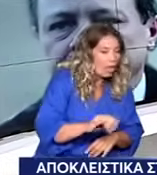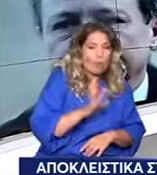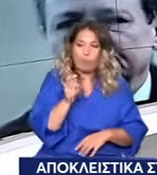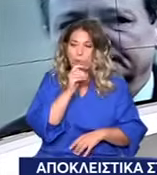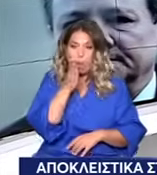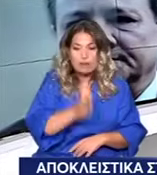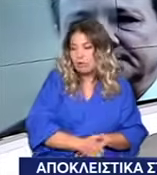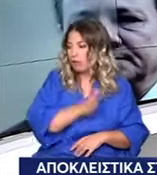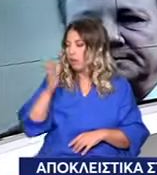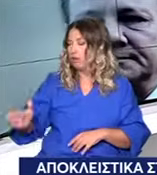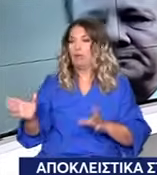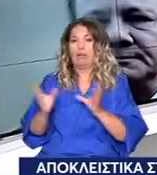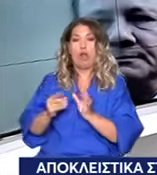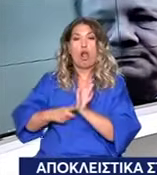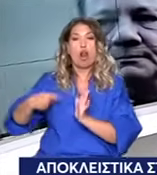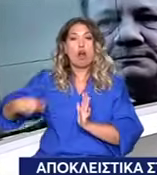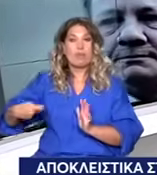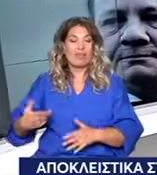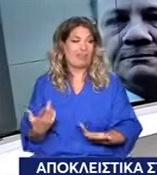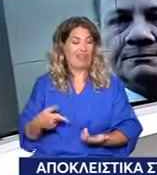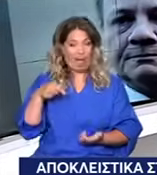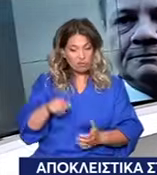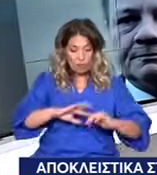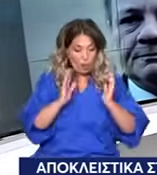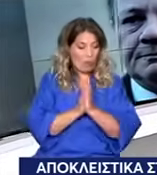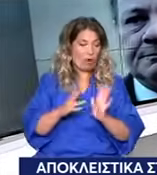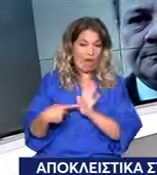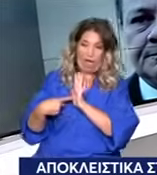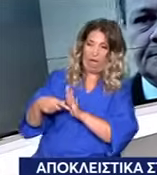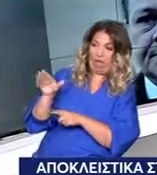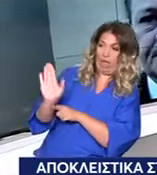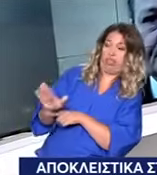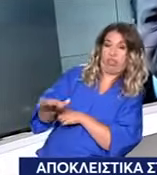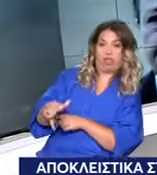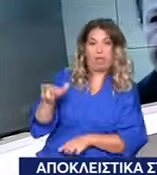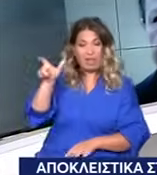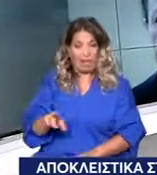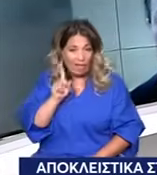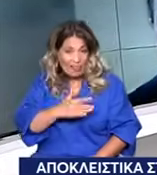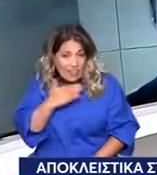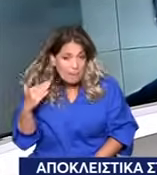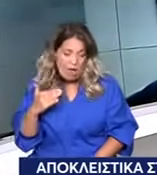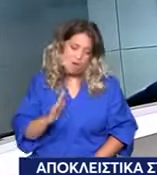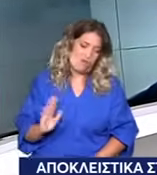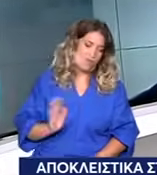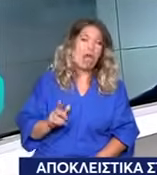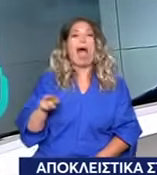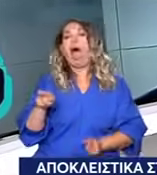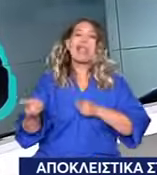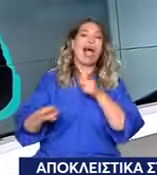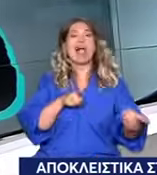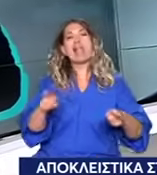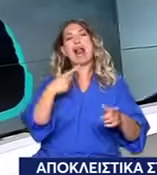θύματα. Έτσι. Μην το αμελήσουμε ή μην το ανακάγουμε μόνο σε μια ιστορία διαμάχης ή